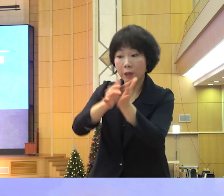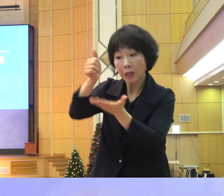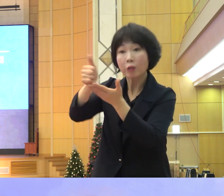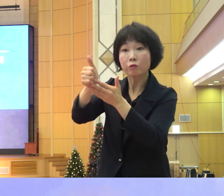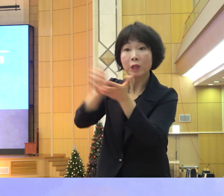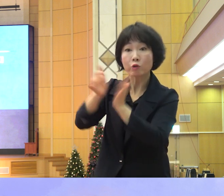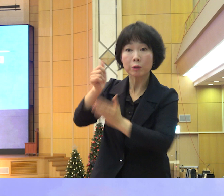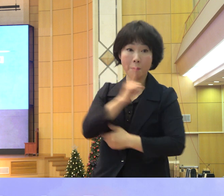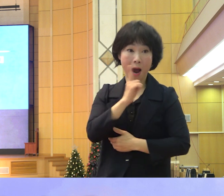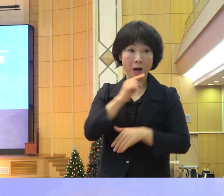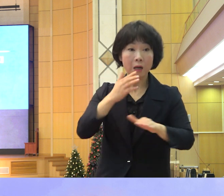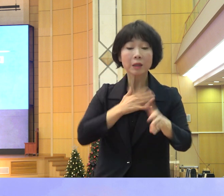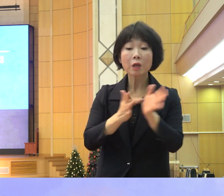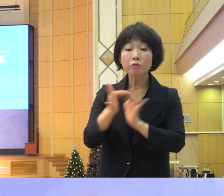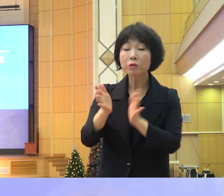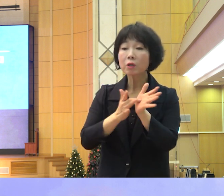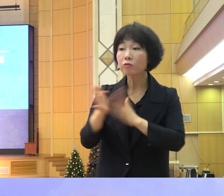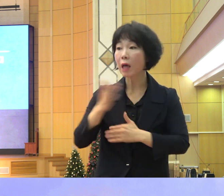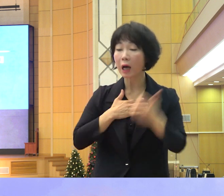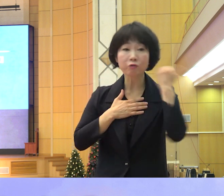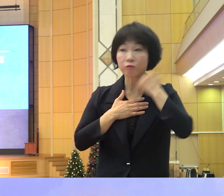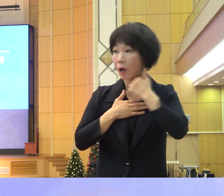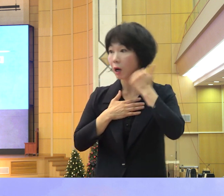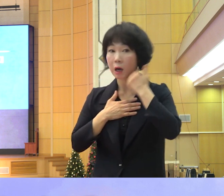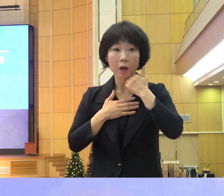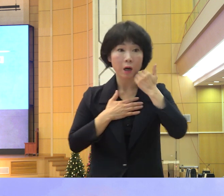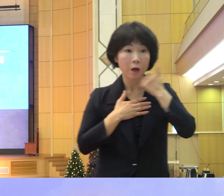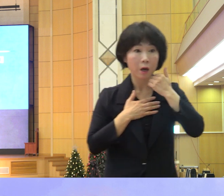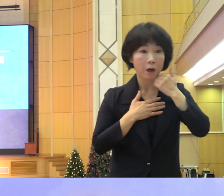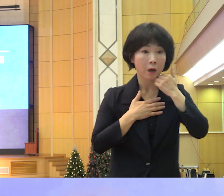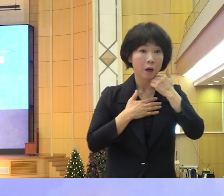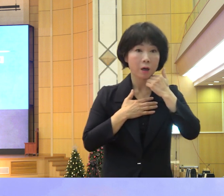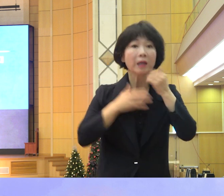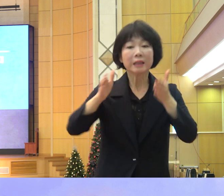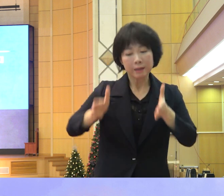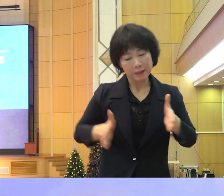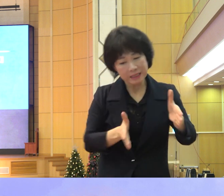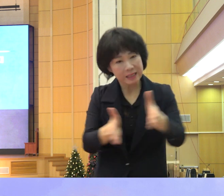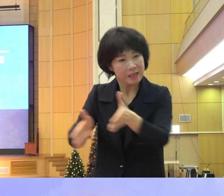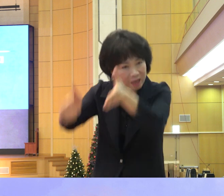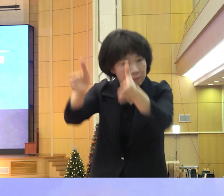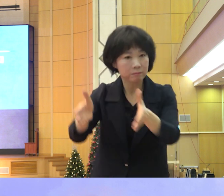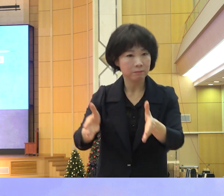예수님 말하길 나는 뭐라 그랬죠? 길이요 진리요